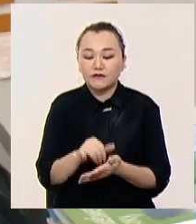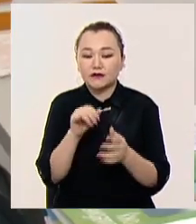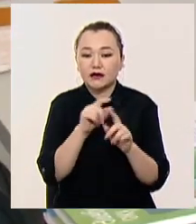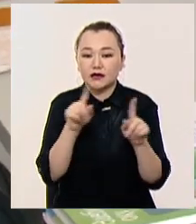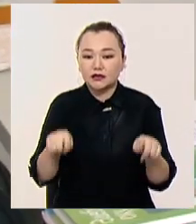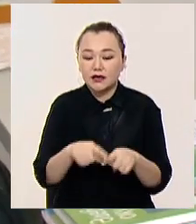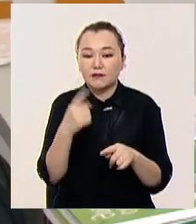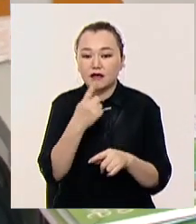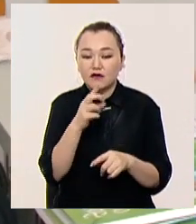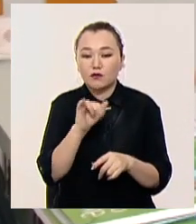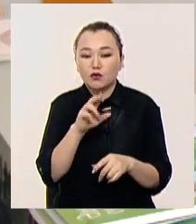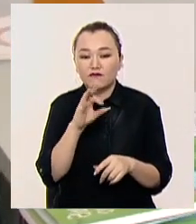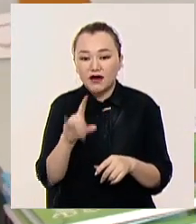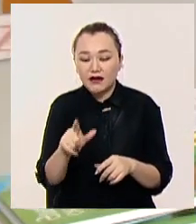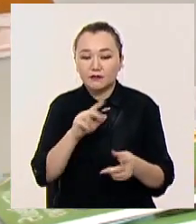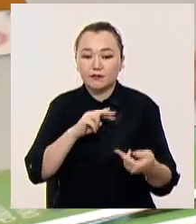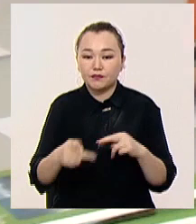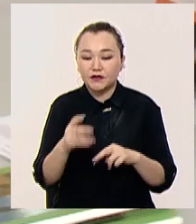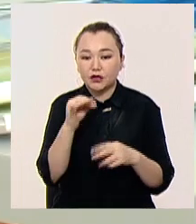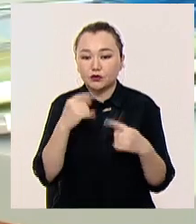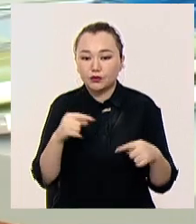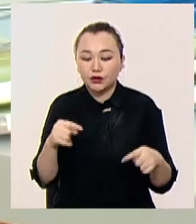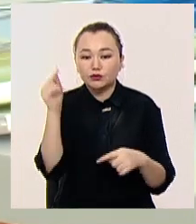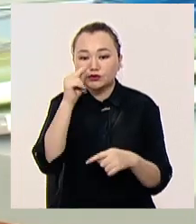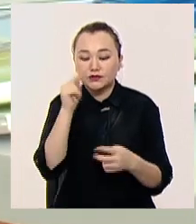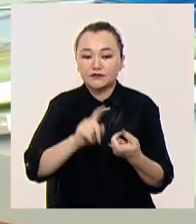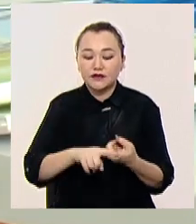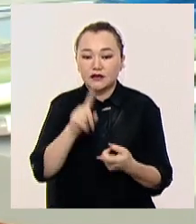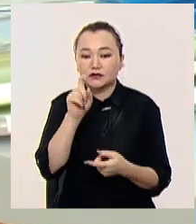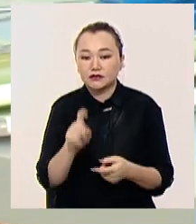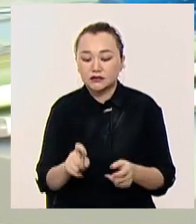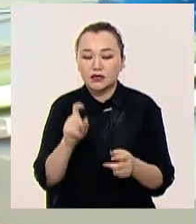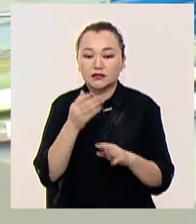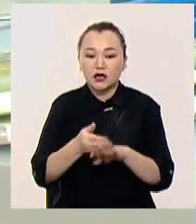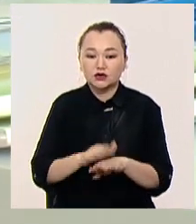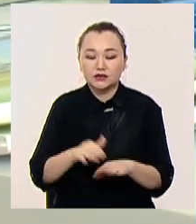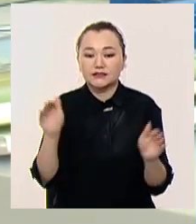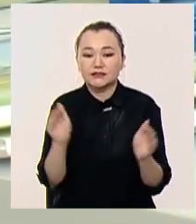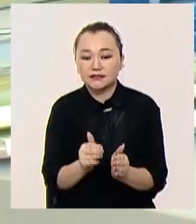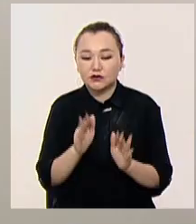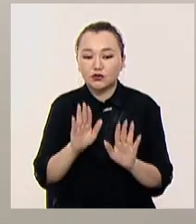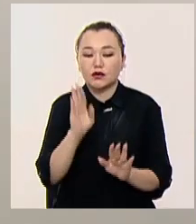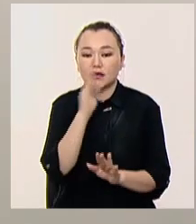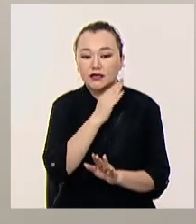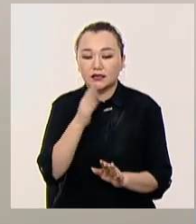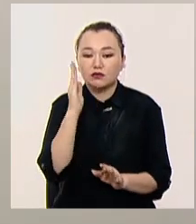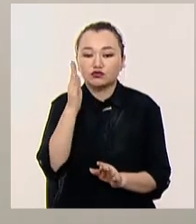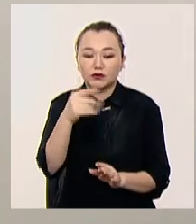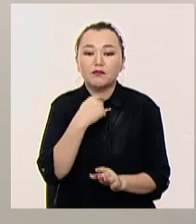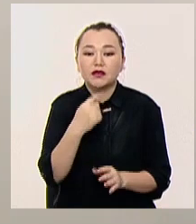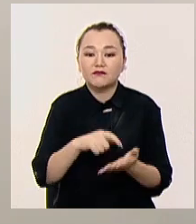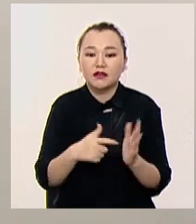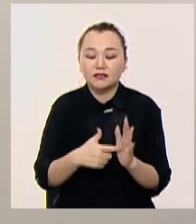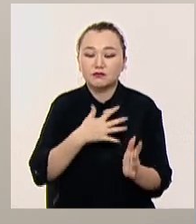заменит первый букварь и другие учебники по предметам. Нагрузка на позвоночник снизится. Вот только теперь родители будущих